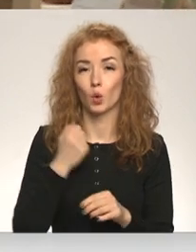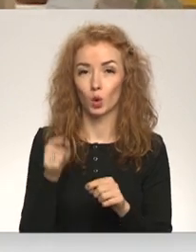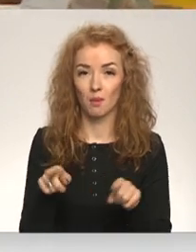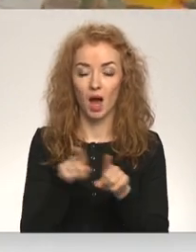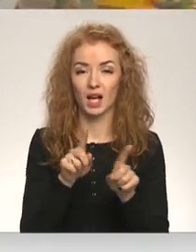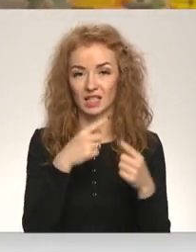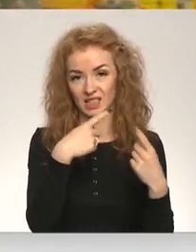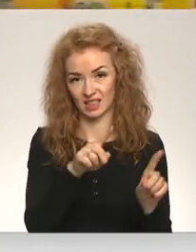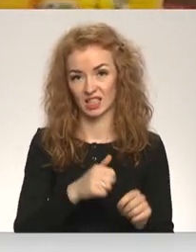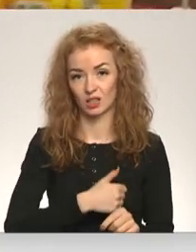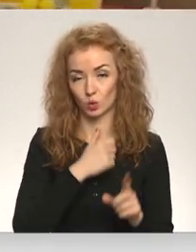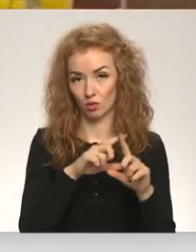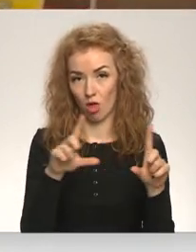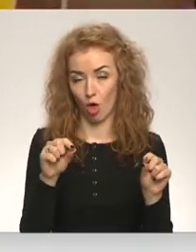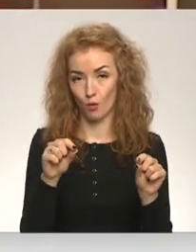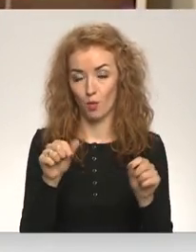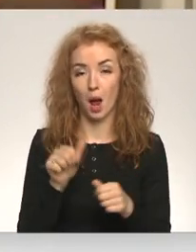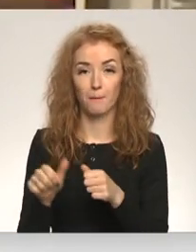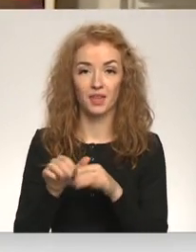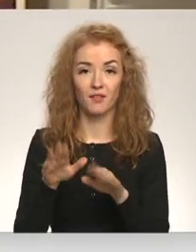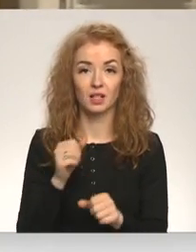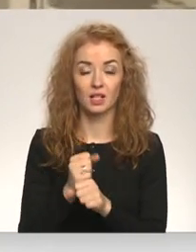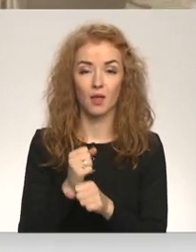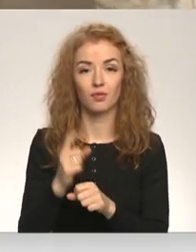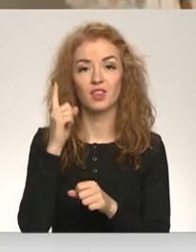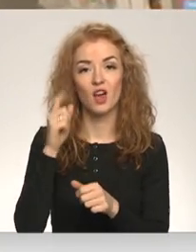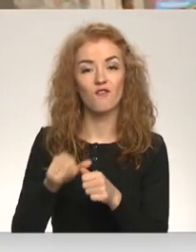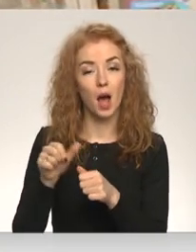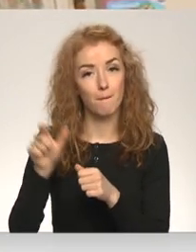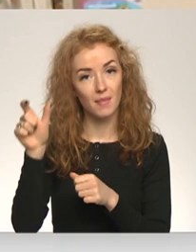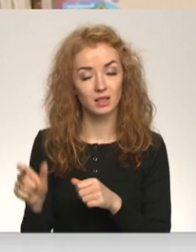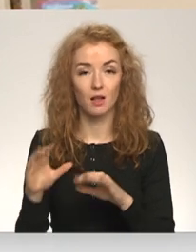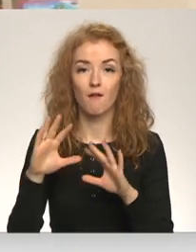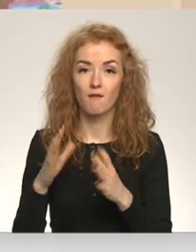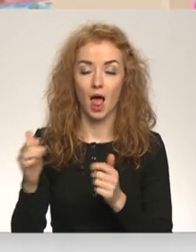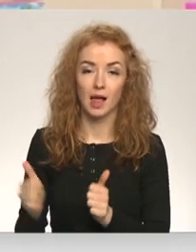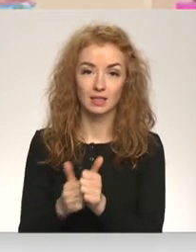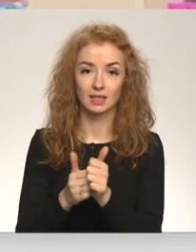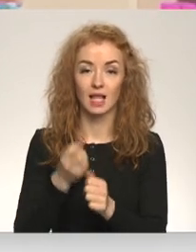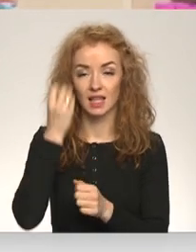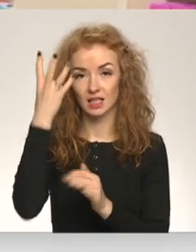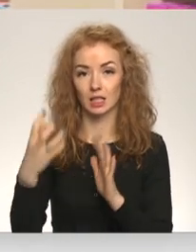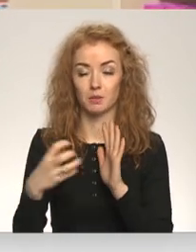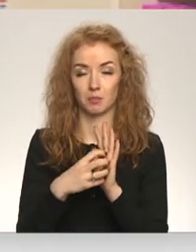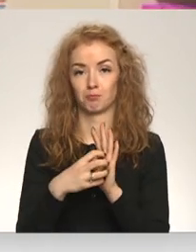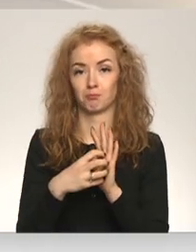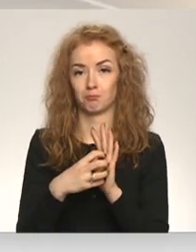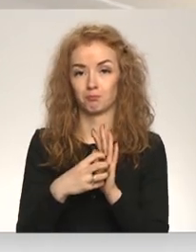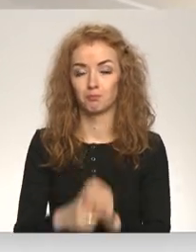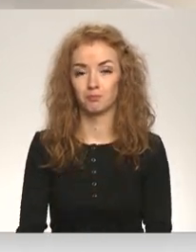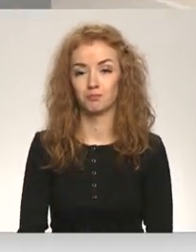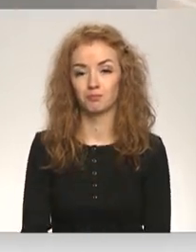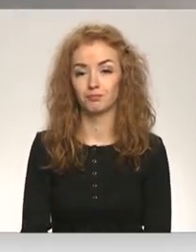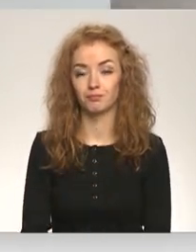citi farmācijas uzņēmumi. Aptiekā var strādāt tikai farmaceita vai farmaceita asistenta izglītību ieguvis cilvēks.